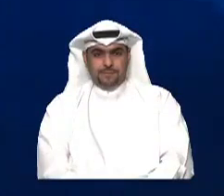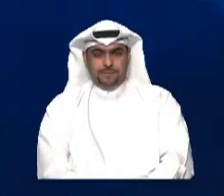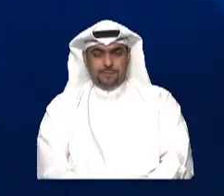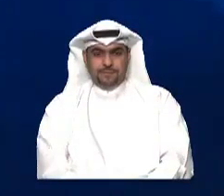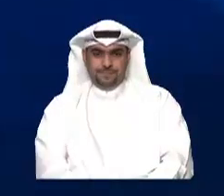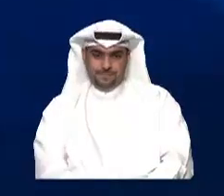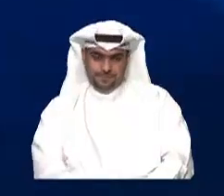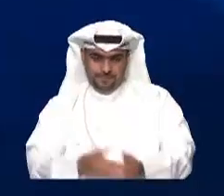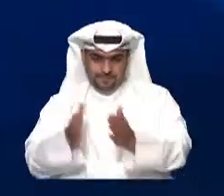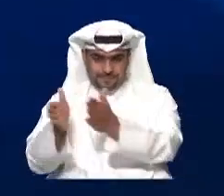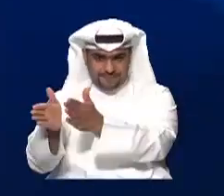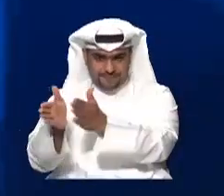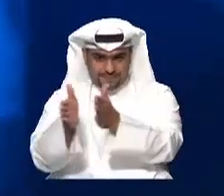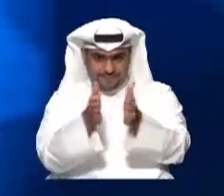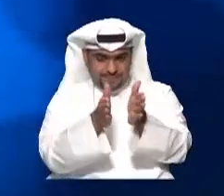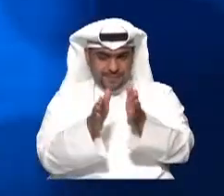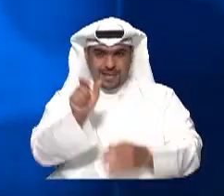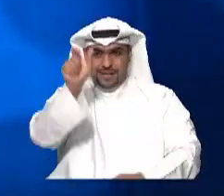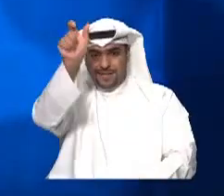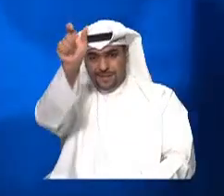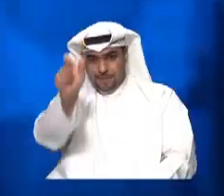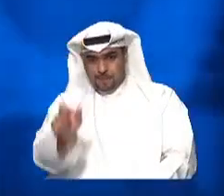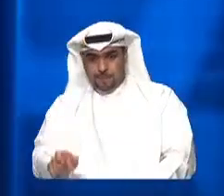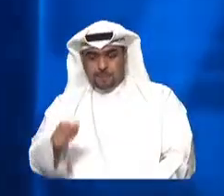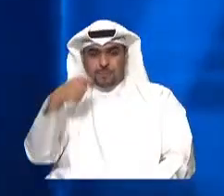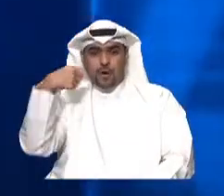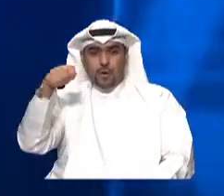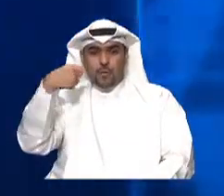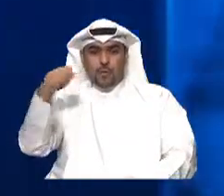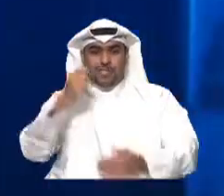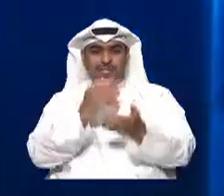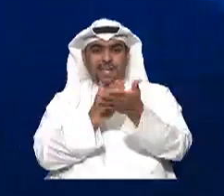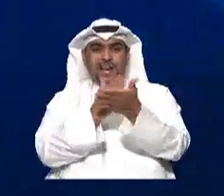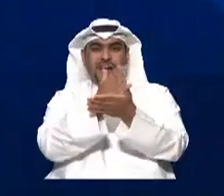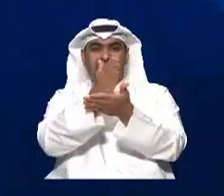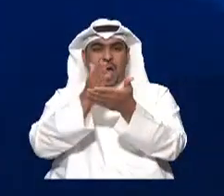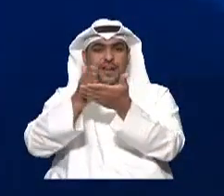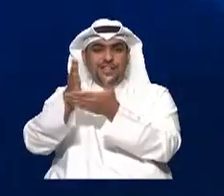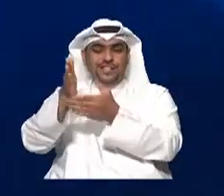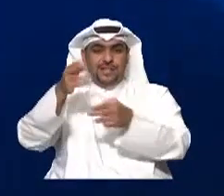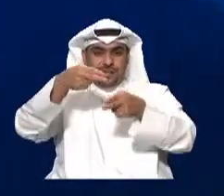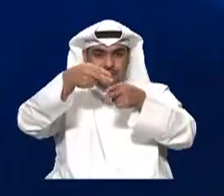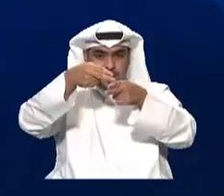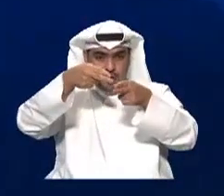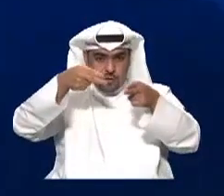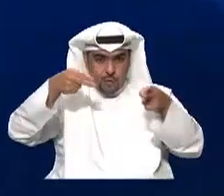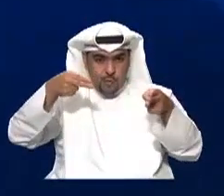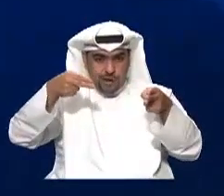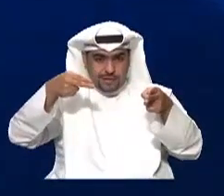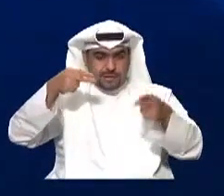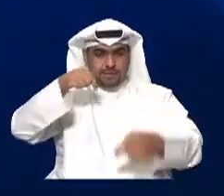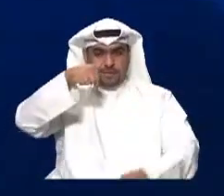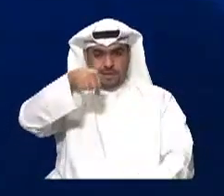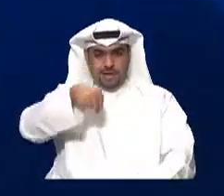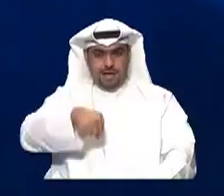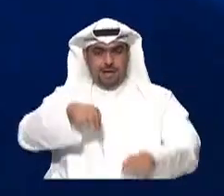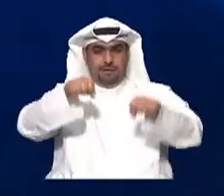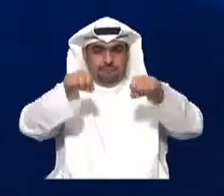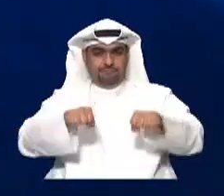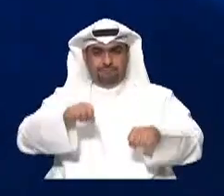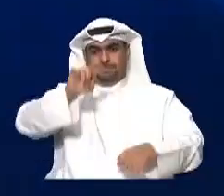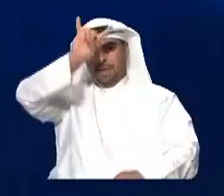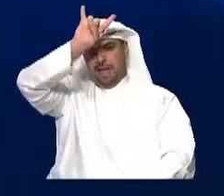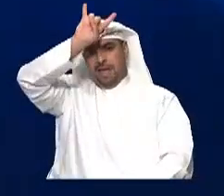ترأس معالي الشيخ دكتور أحمد ناصر لمحمد الصباح وزير الخارجية ووزير الدولة لشؤون المجلس